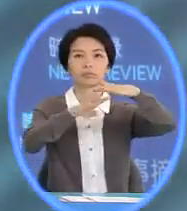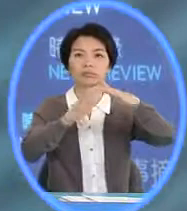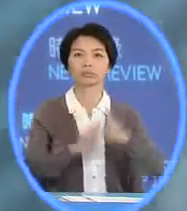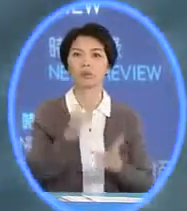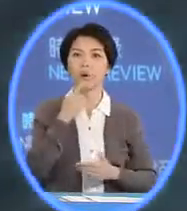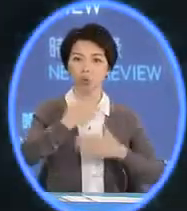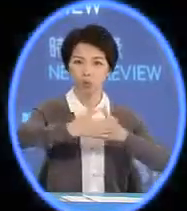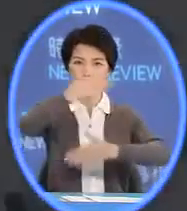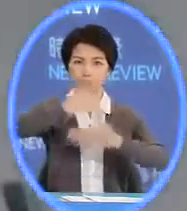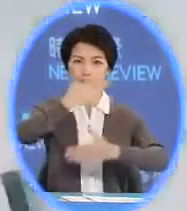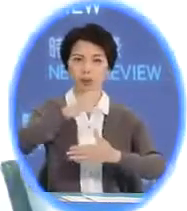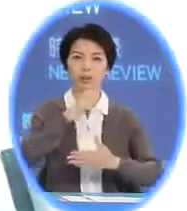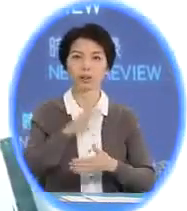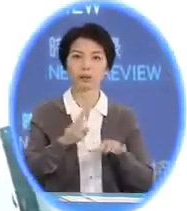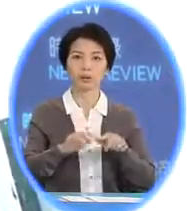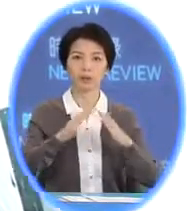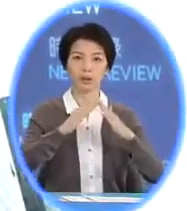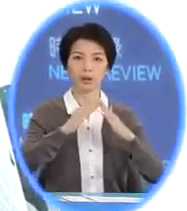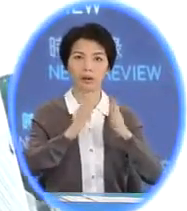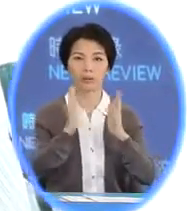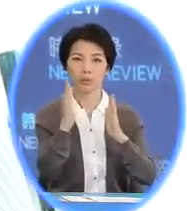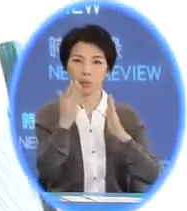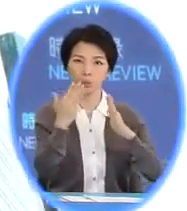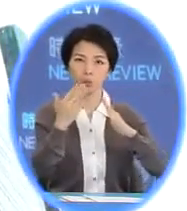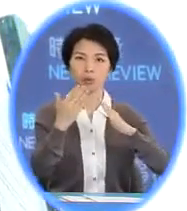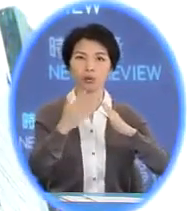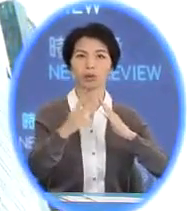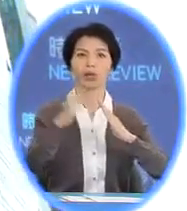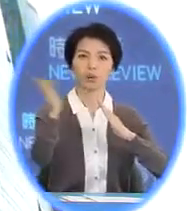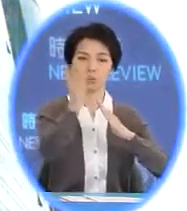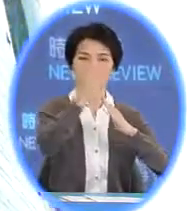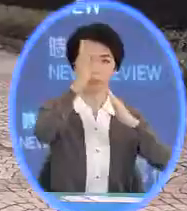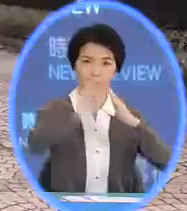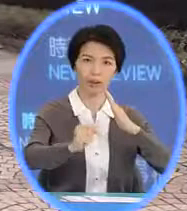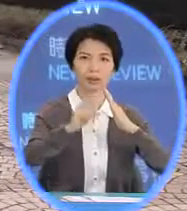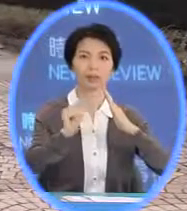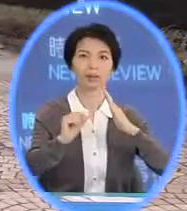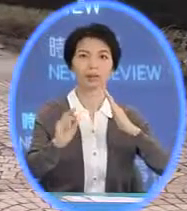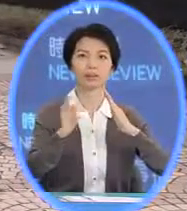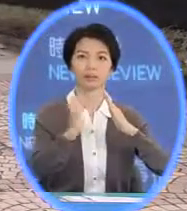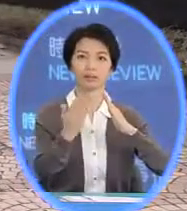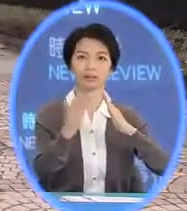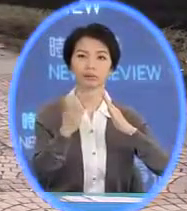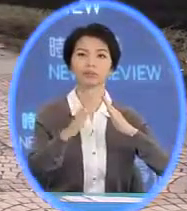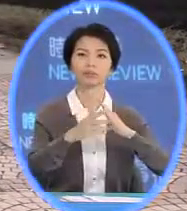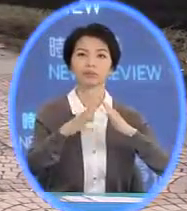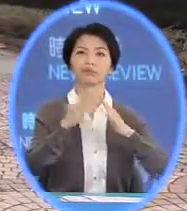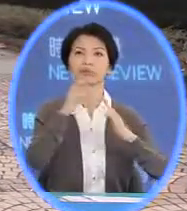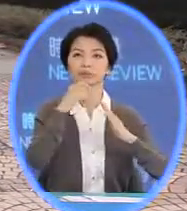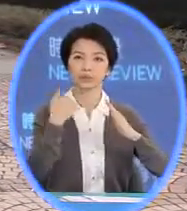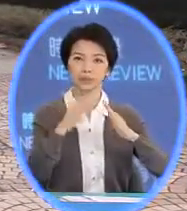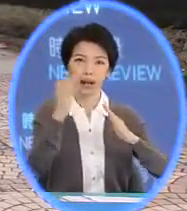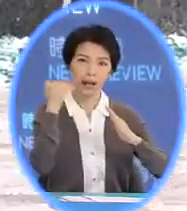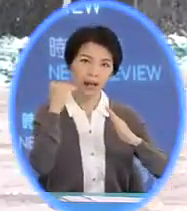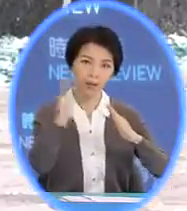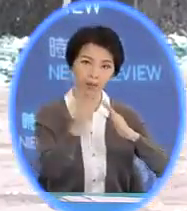嘅海滨广场，唔少办公室嘅外墙玻璃都抵受唔住山竹嘅威力。大厦四处都系见到蓝色嘅玻